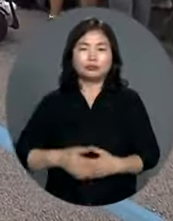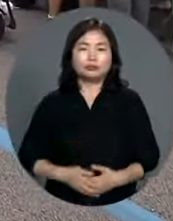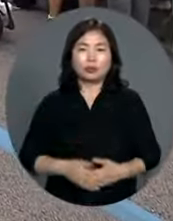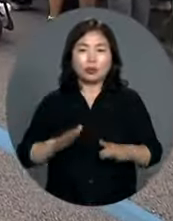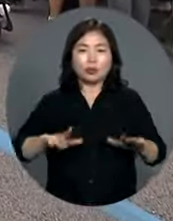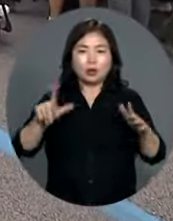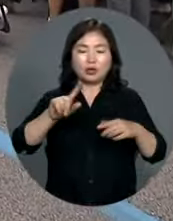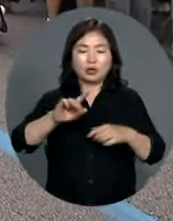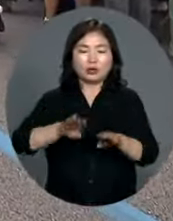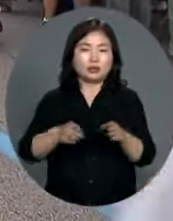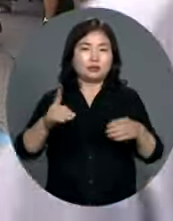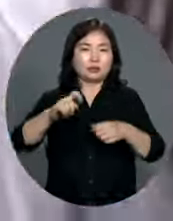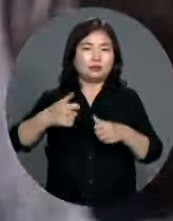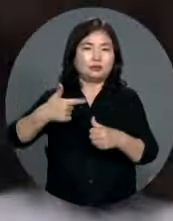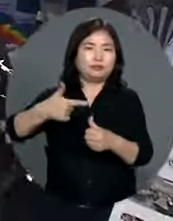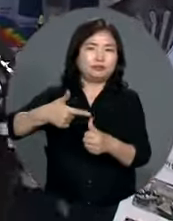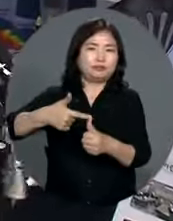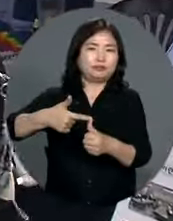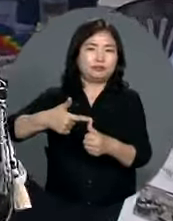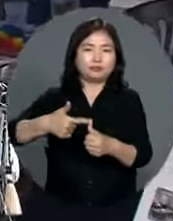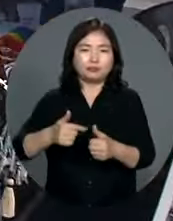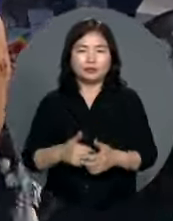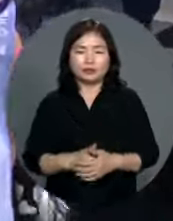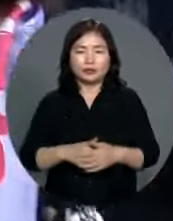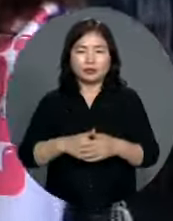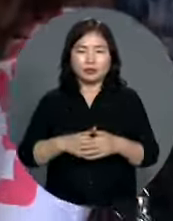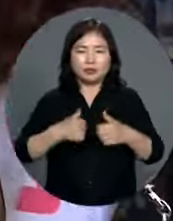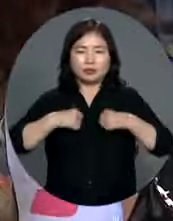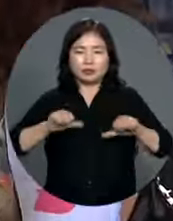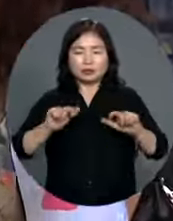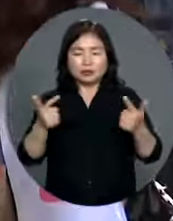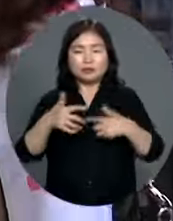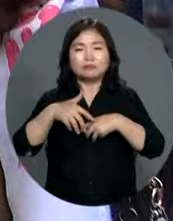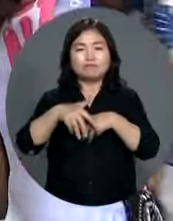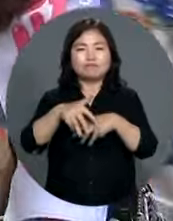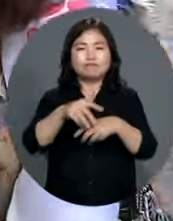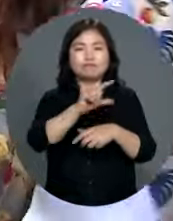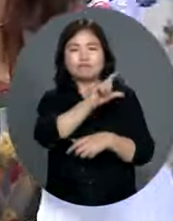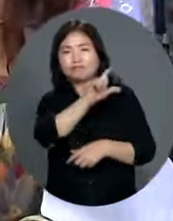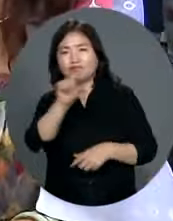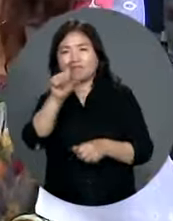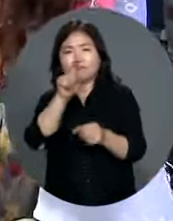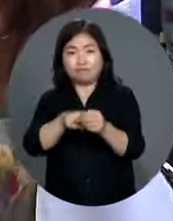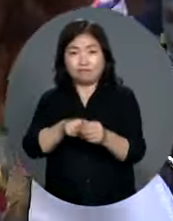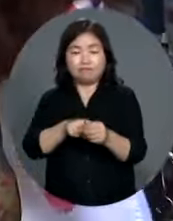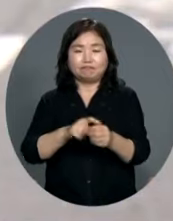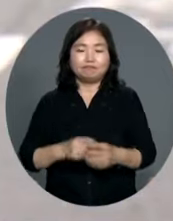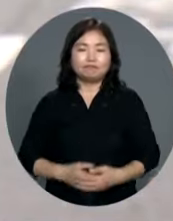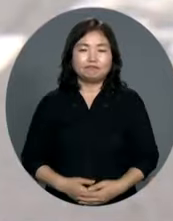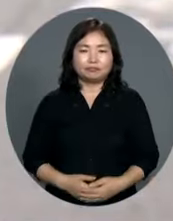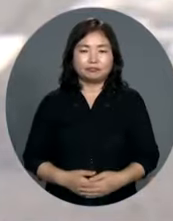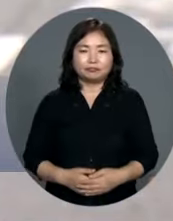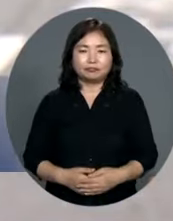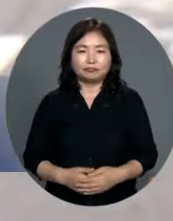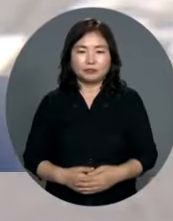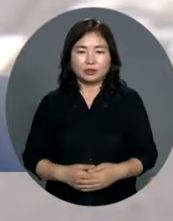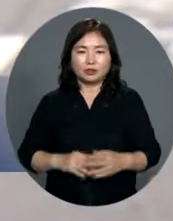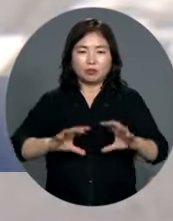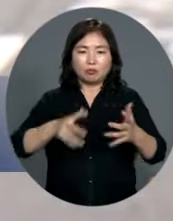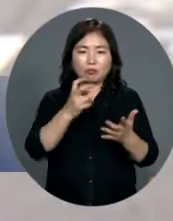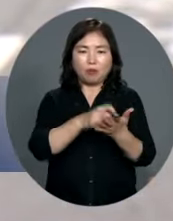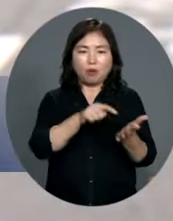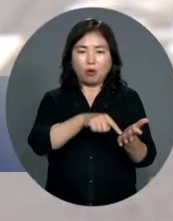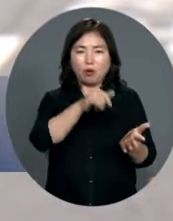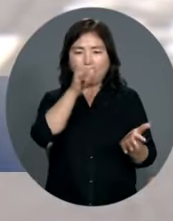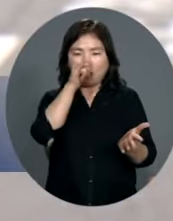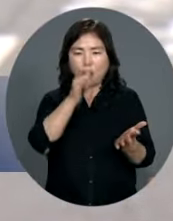올해로 16번째를 맞은 퀴어 축제는 꺾이지 않는 퍼레이드를 슬로건으로 걸었습니다. 저희는 헌법에서 보장하고